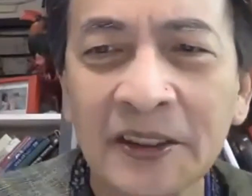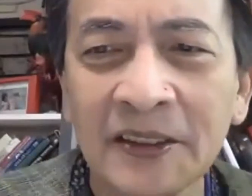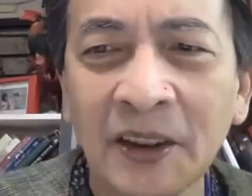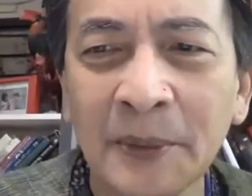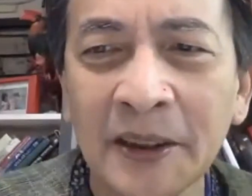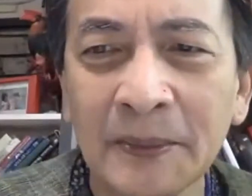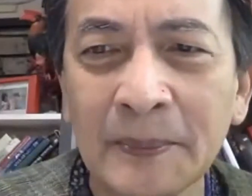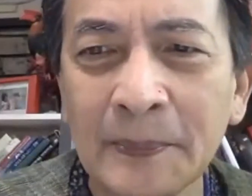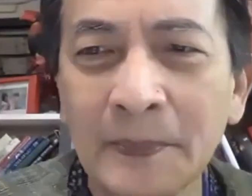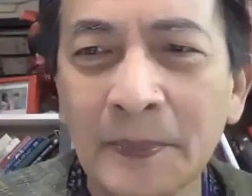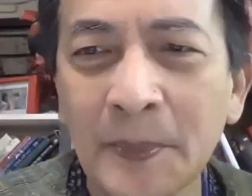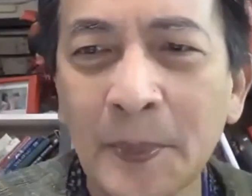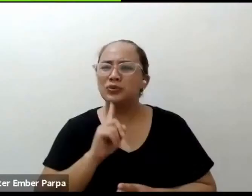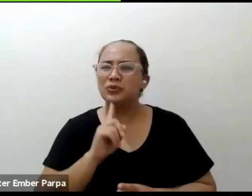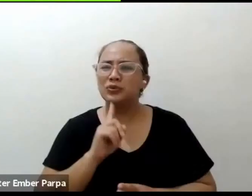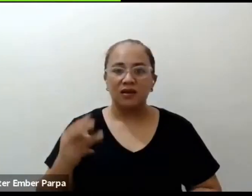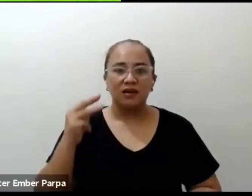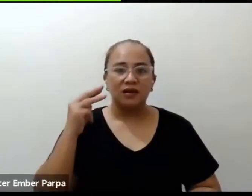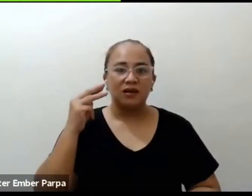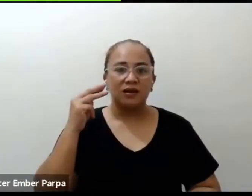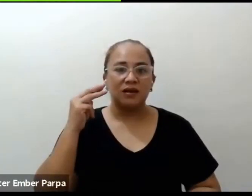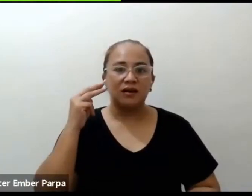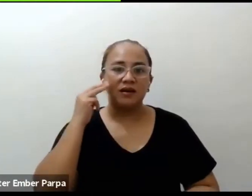Maris, comment?